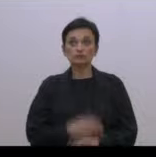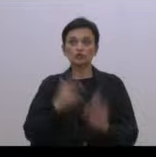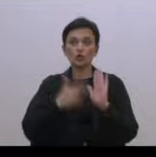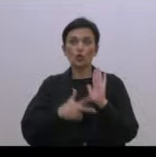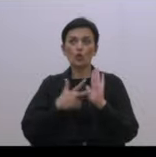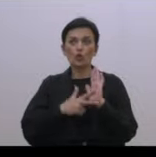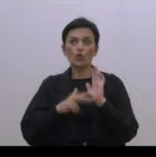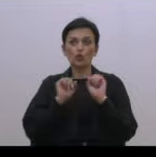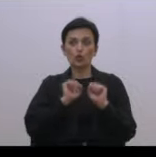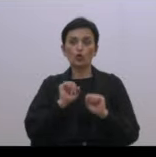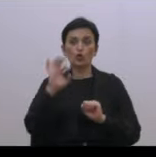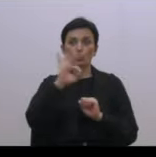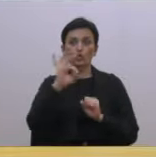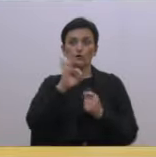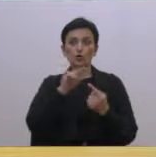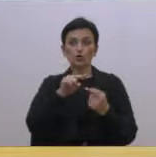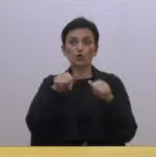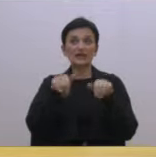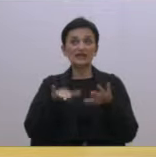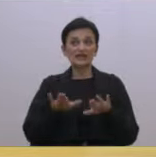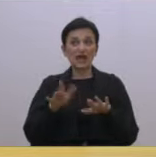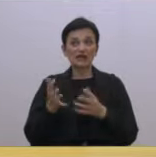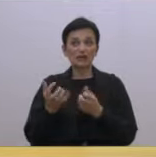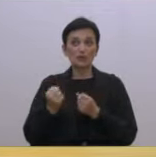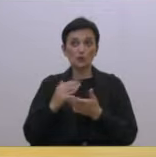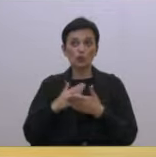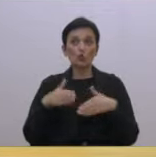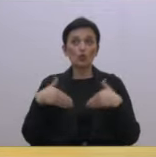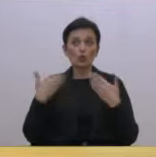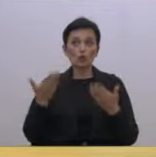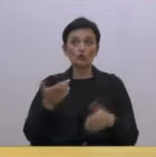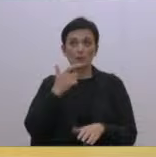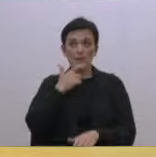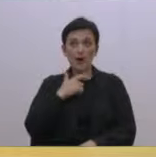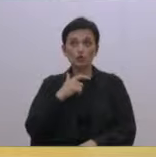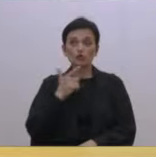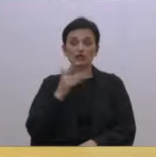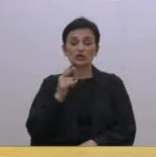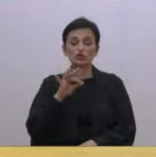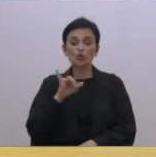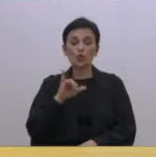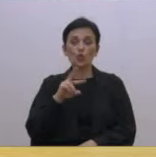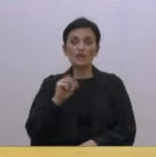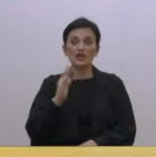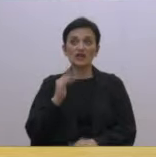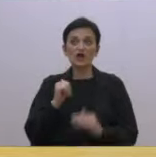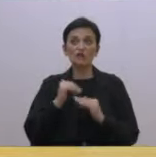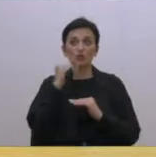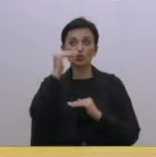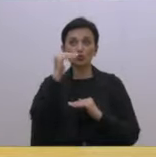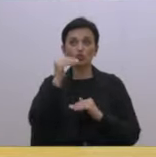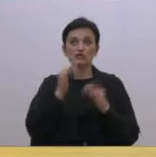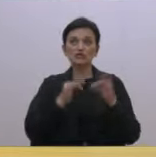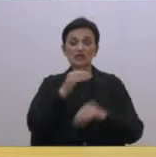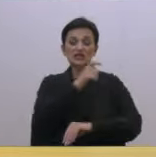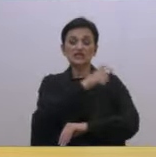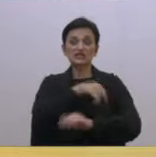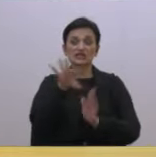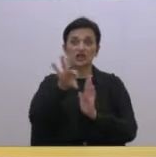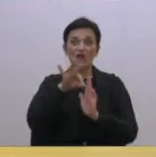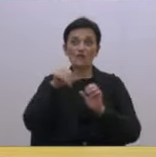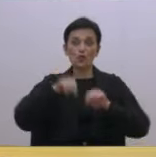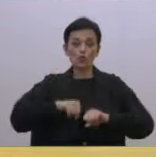ოთხმოცი მომხრე ნული წინააღმდეგი დადგენილება მიღებულია. ულოცავთ ბატონ გიზო უბილავას უზენაეს სასამართლოს წევრად არჩევას და ის